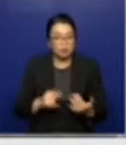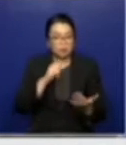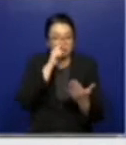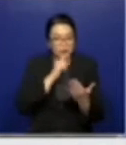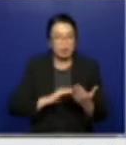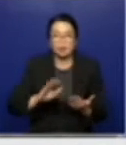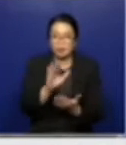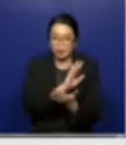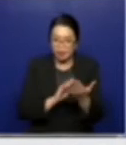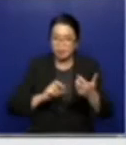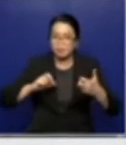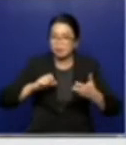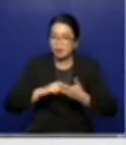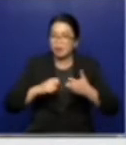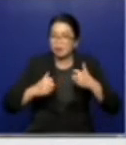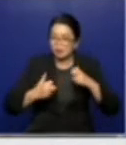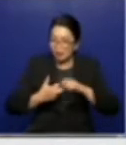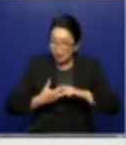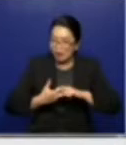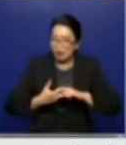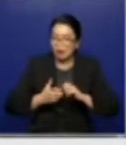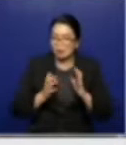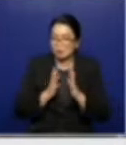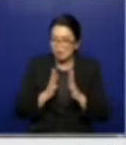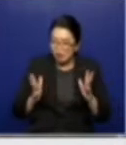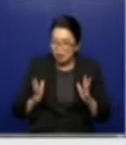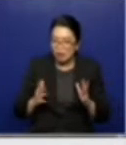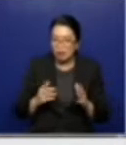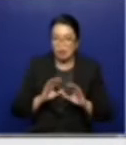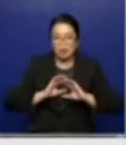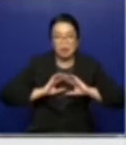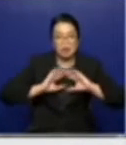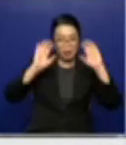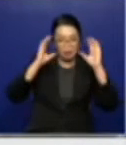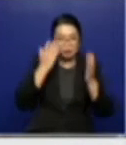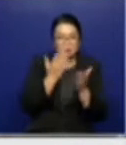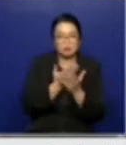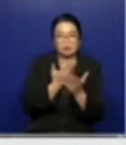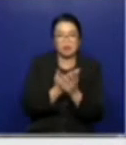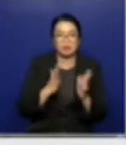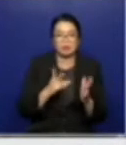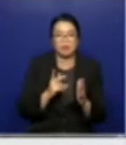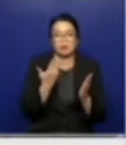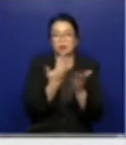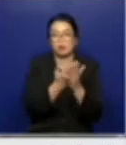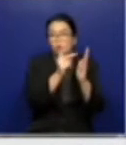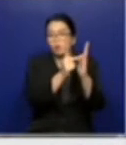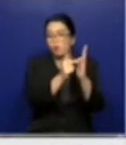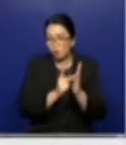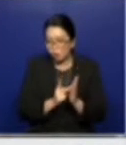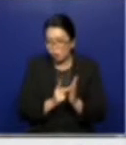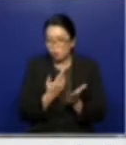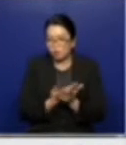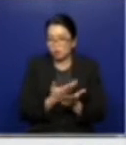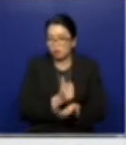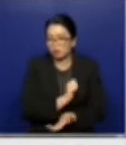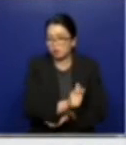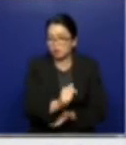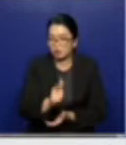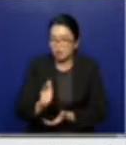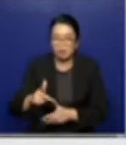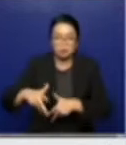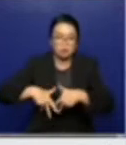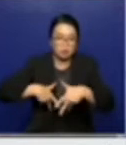กำลังมีปัญหารัฐบาลก็ไม่มีเงินต้องกู้มาใช้จ่ายประชาชนก็ลำบ